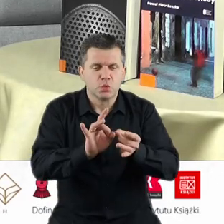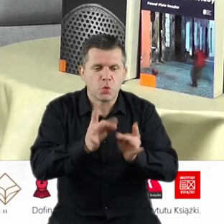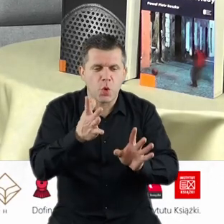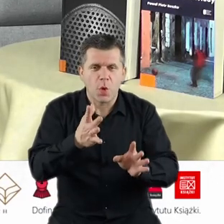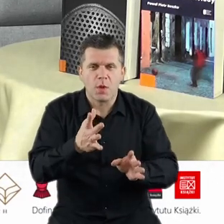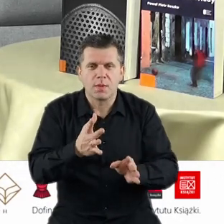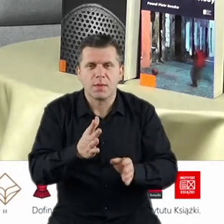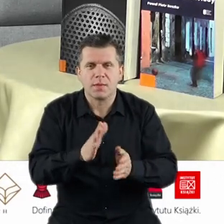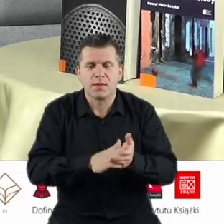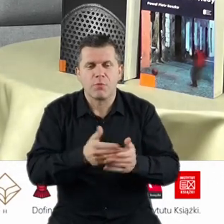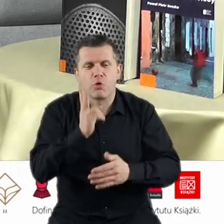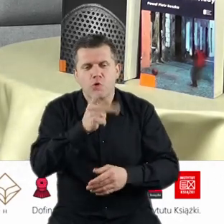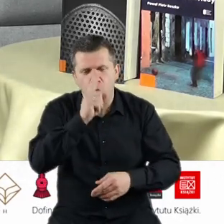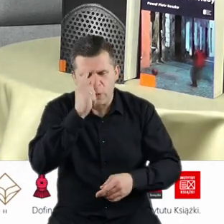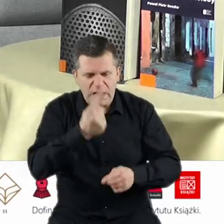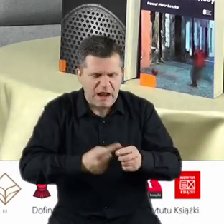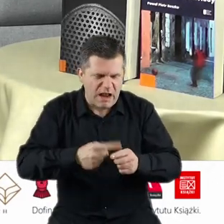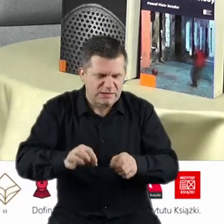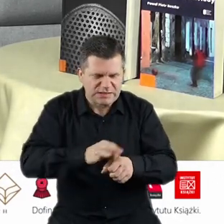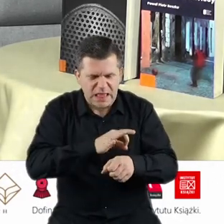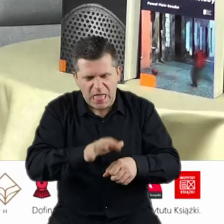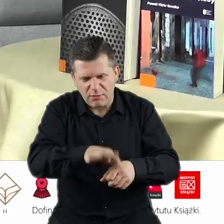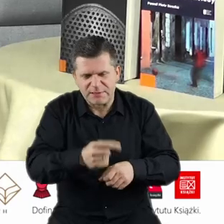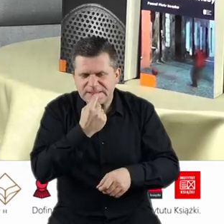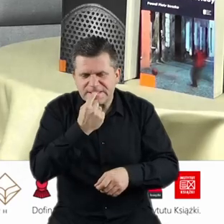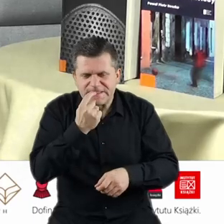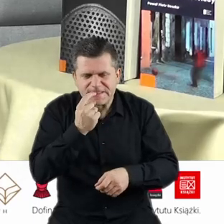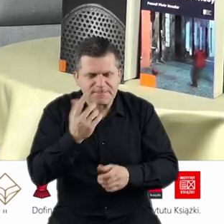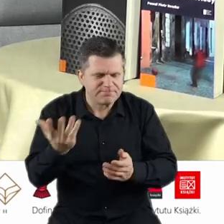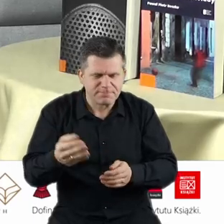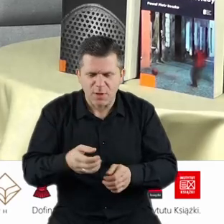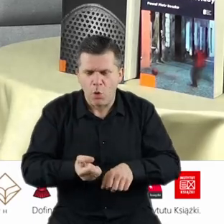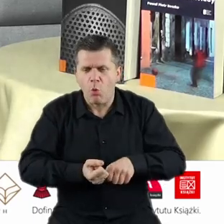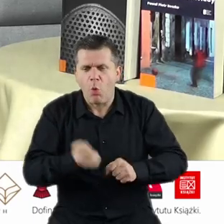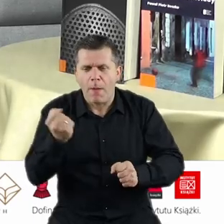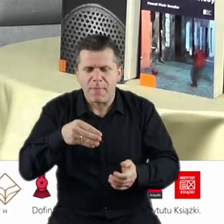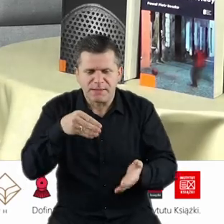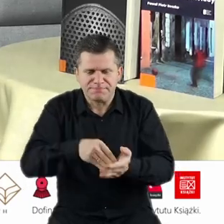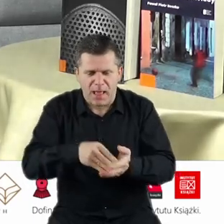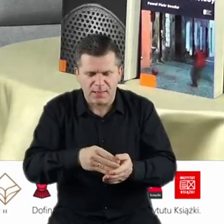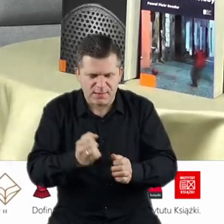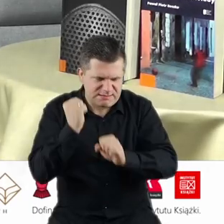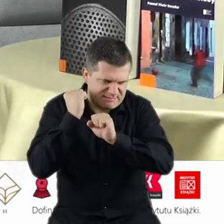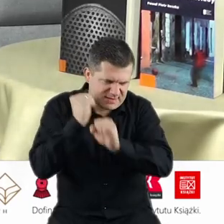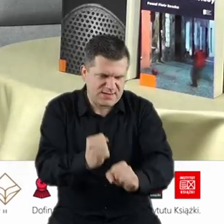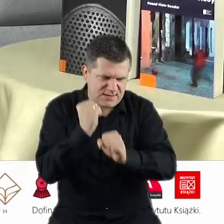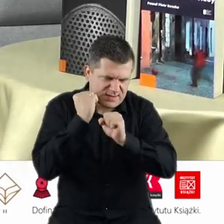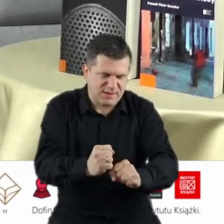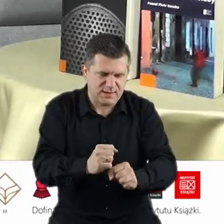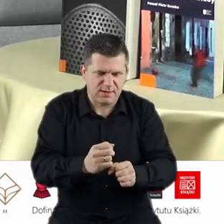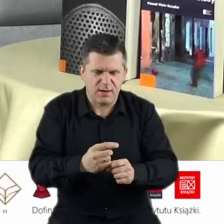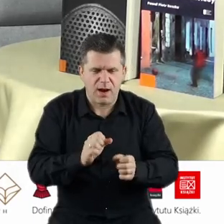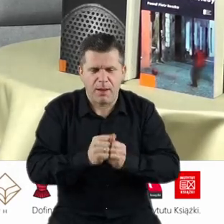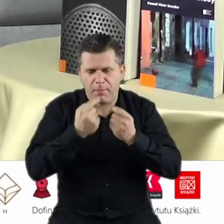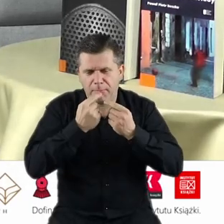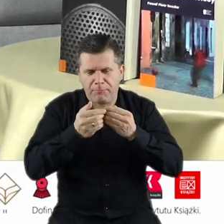do tego złota, do czyich zębów na przykład, musiał używać szpadla, więc rąbał